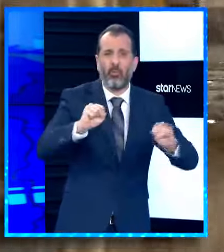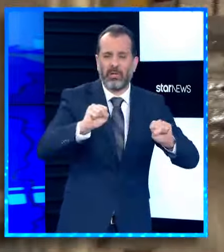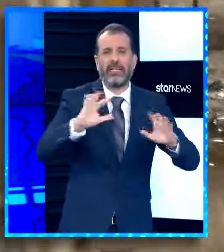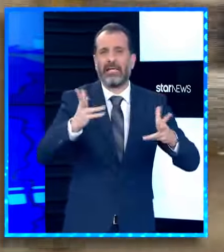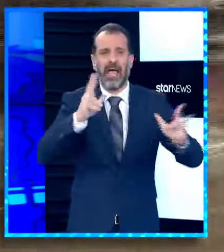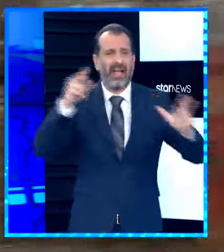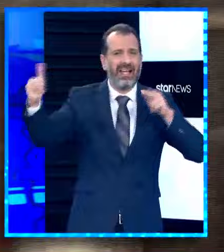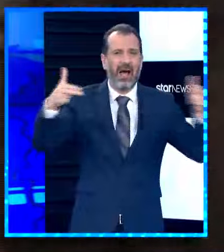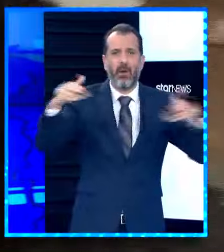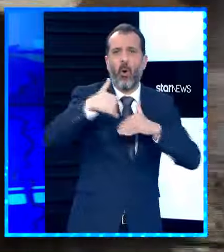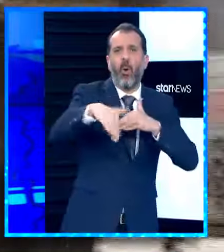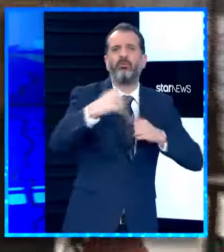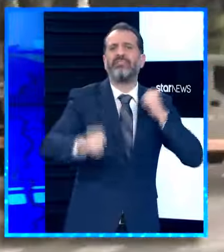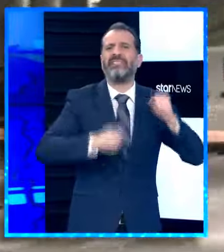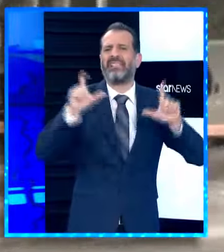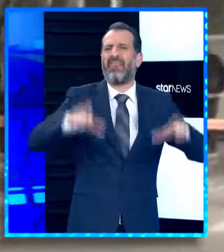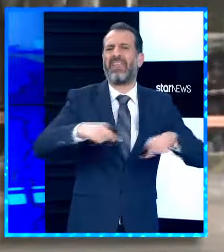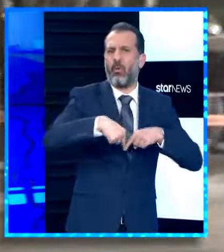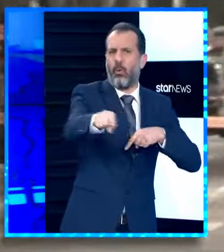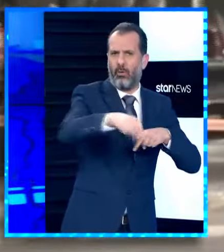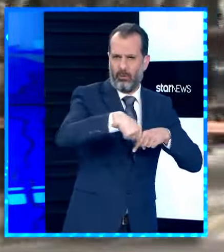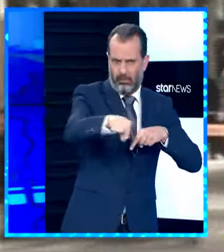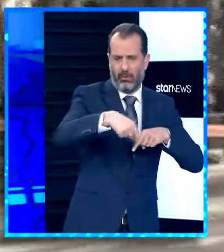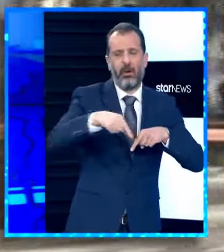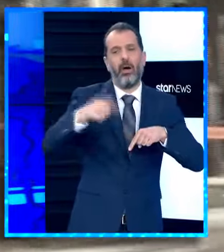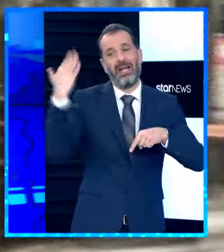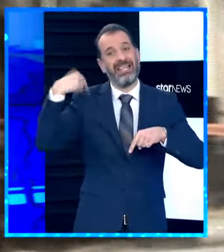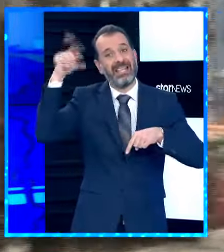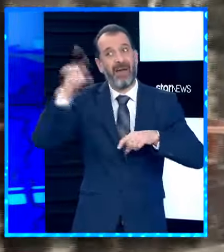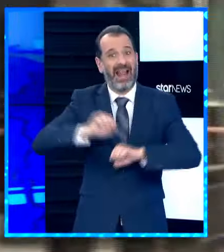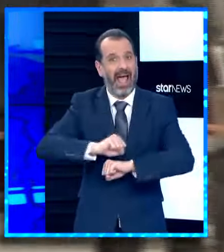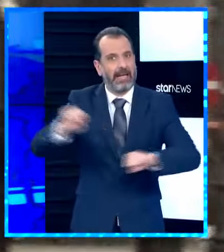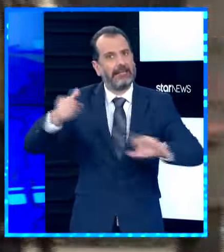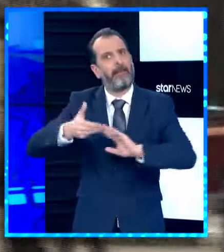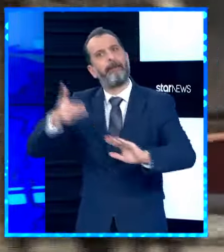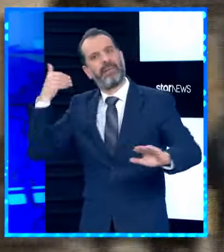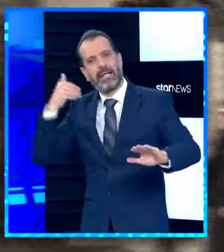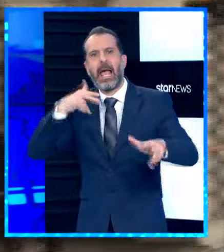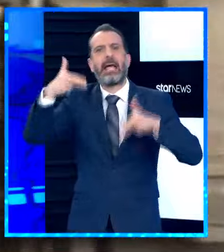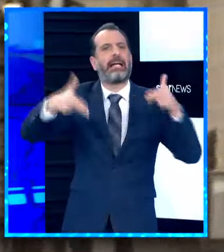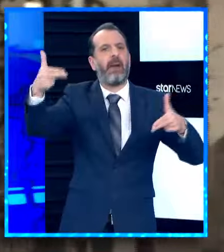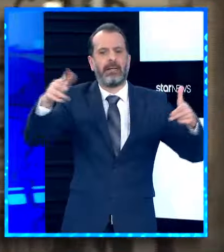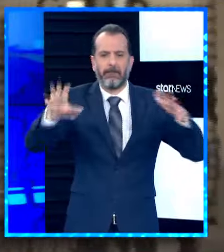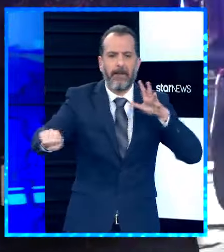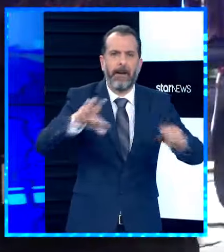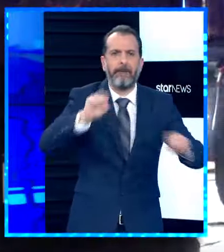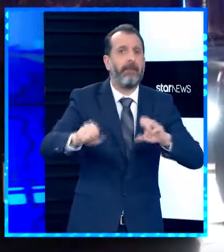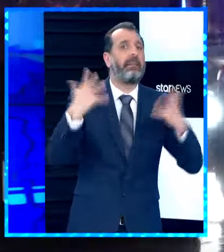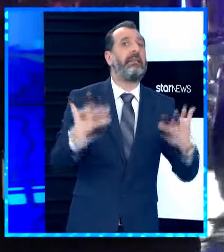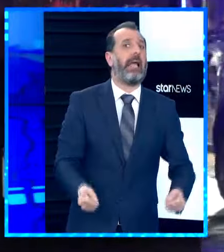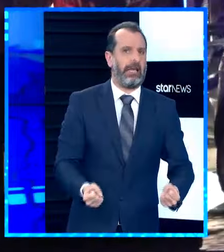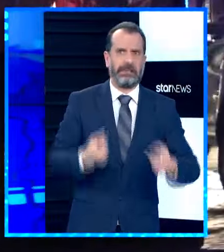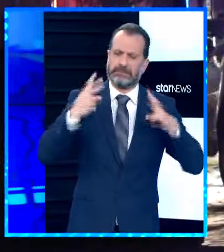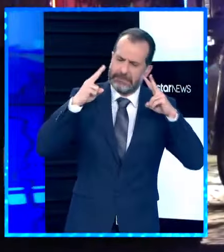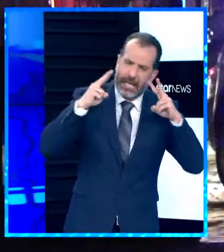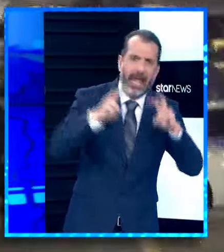ασφαλείας από την Σταδίου. Και μάλιστα όχι μόνο από την ημέρα της έκρηξης. Ακόμα αυτό που περιμένουν οι αρχές και με μεγάλη αγωνία